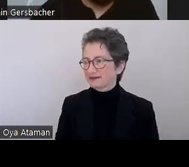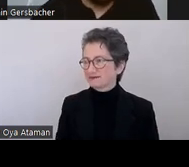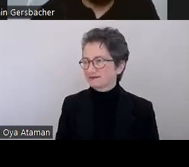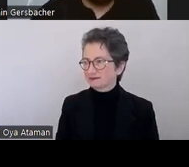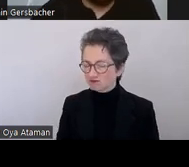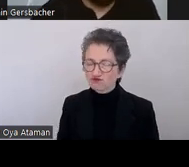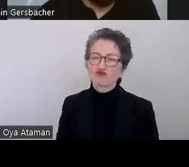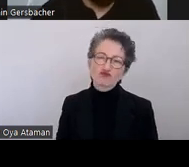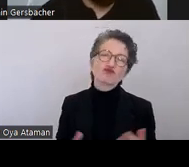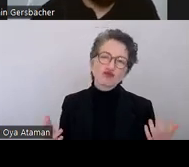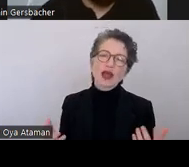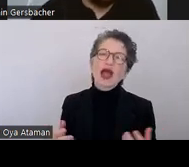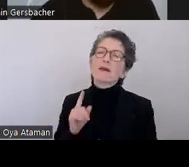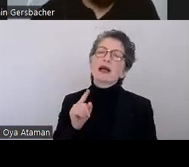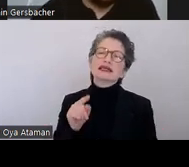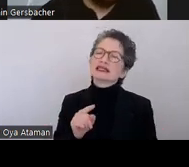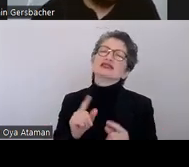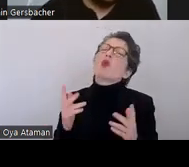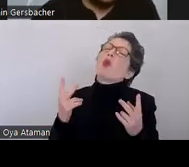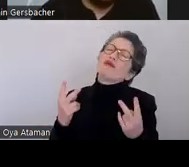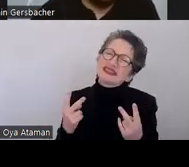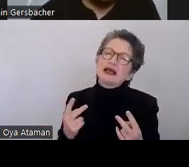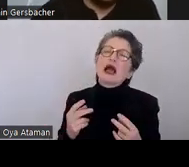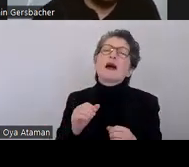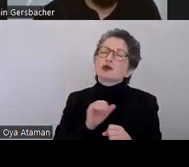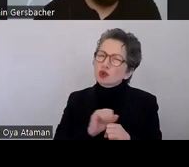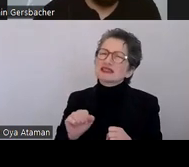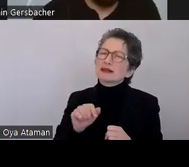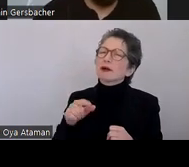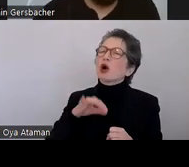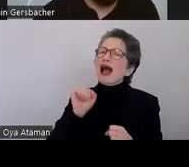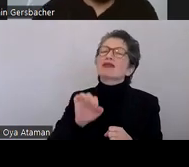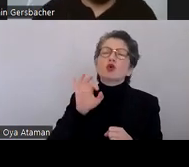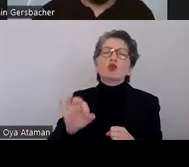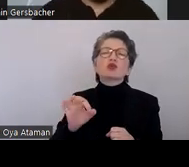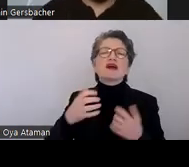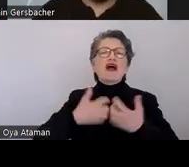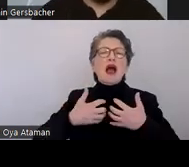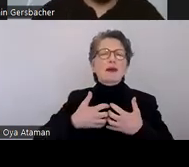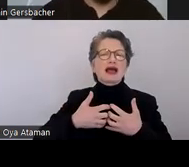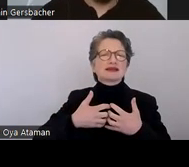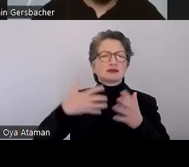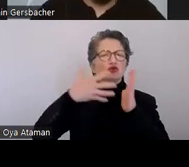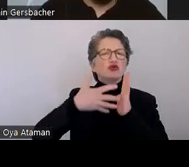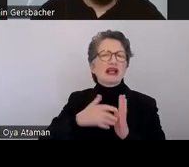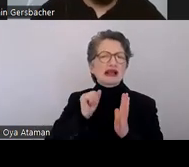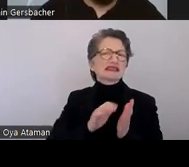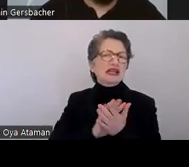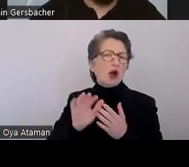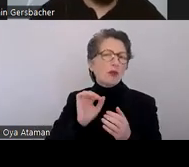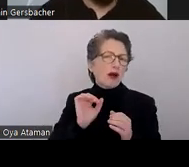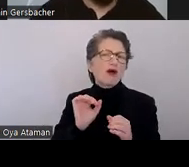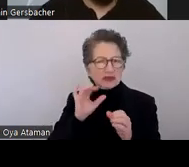Aber auch wie gesagt, es ist eher geringfügig, aber man kann es gut erkennen und deshalb haben wir es auch mit aufgenommen zum Überprüfen.